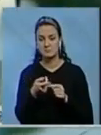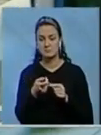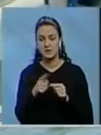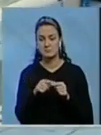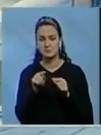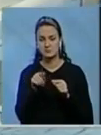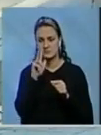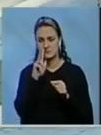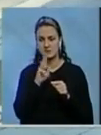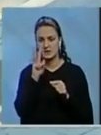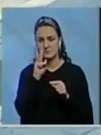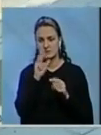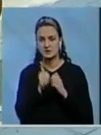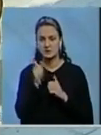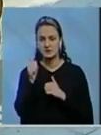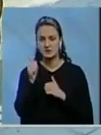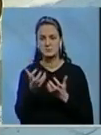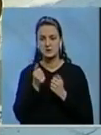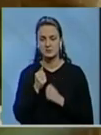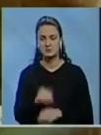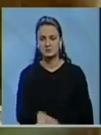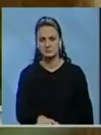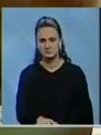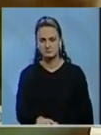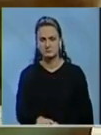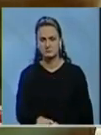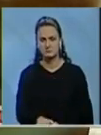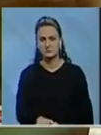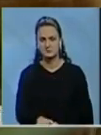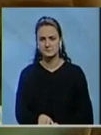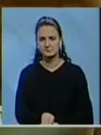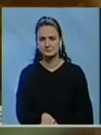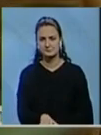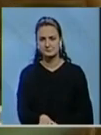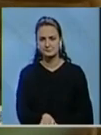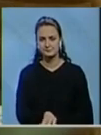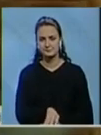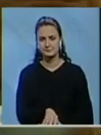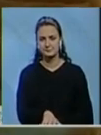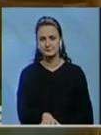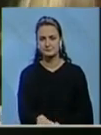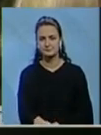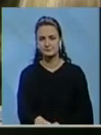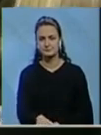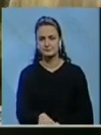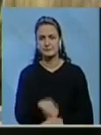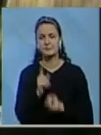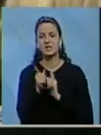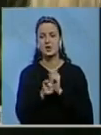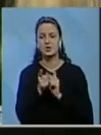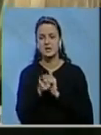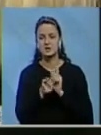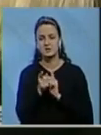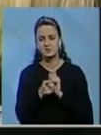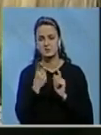ისინი სამი თვის ხელფას წინასწარ მიიღებენ. ხო, ანუ ისინი დასა ამ შემთხვევაში სახელმწიფო და რეორგანიზაცია